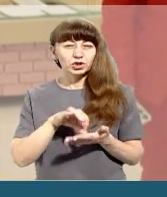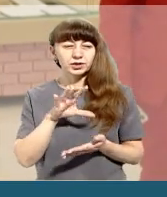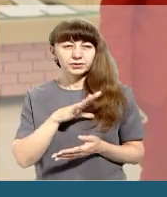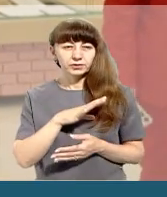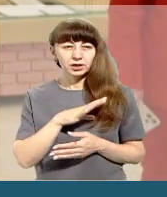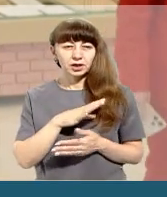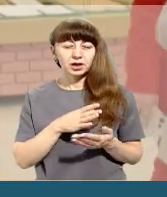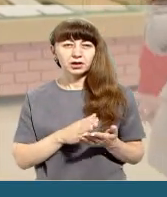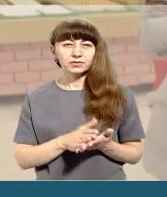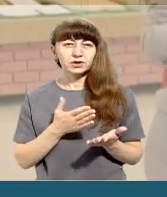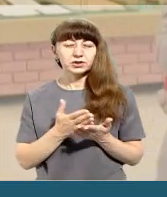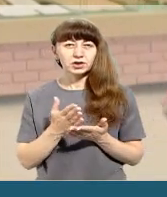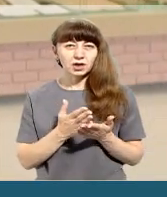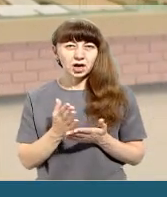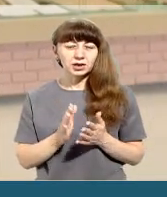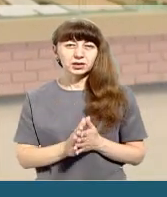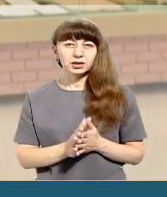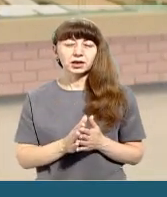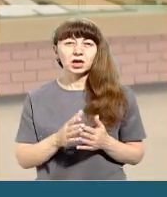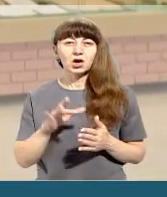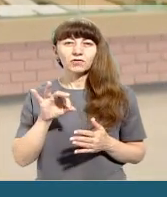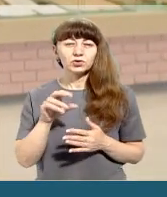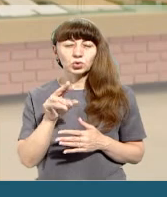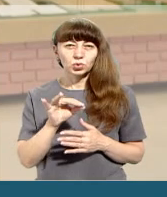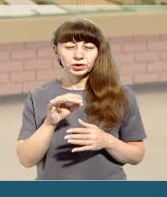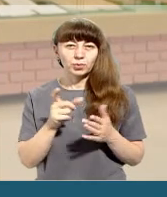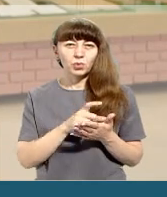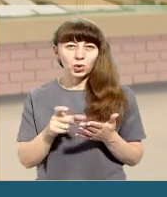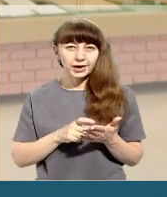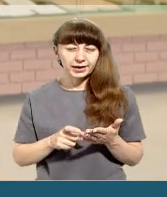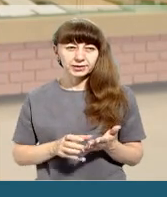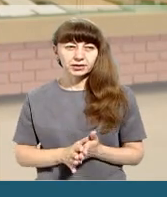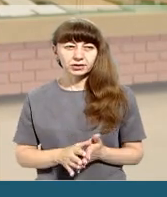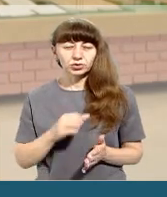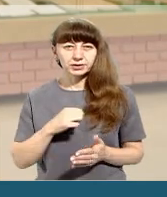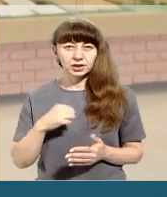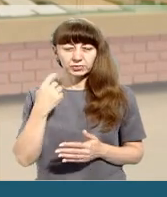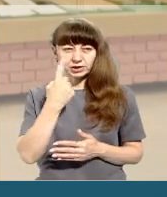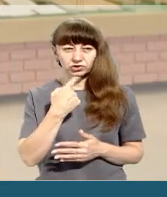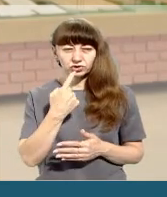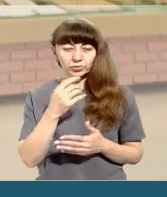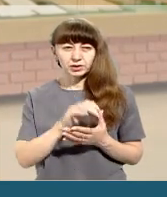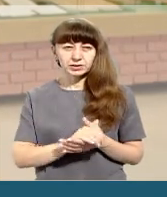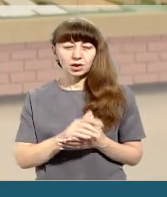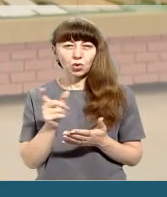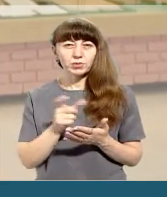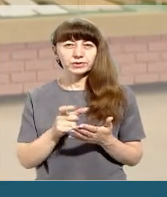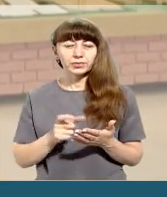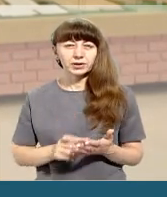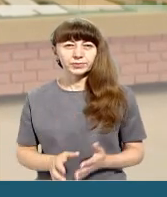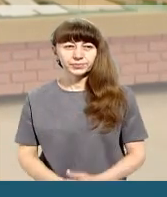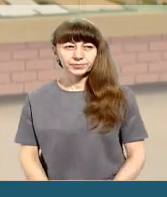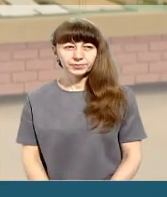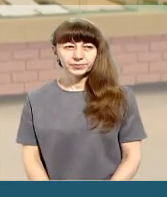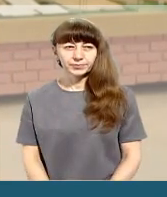Ақынның бүкіл сол Амангелді туралы жазған өлеңдерінің бәрі ол шынайы шындық. Өйткені басқалар жазса